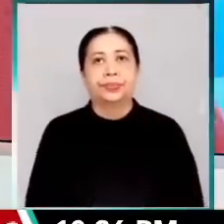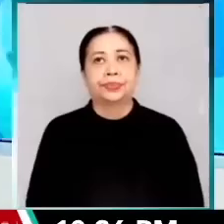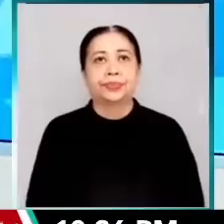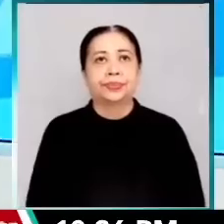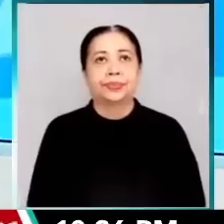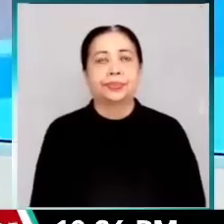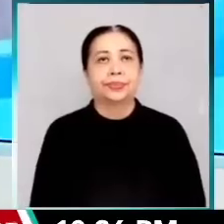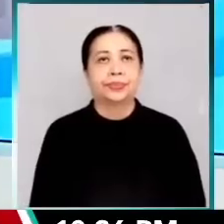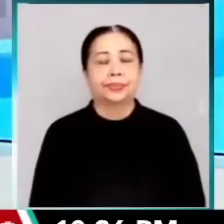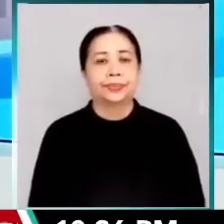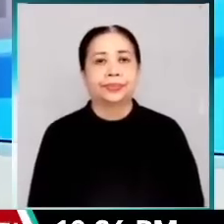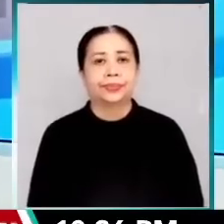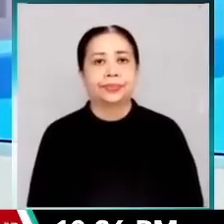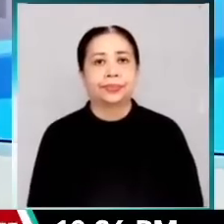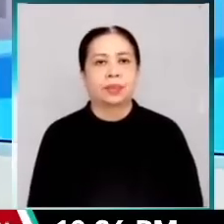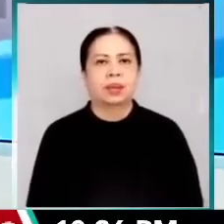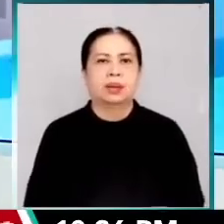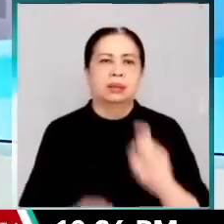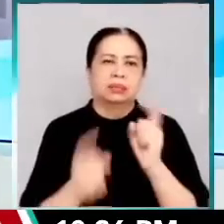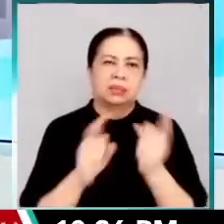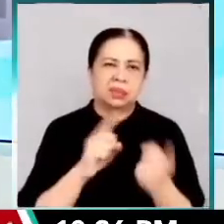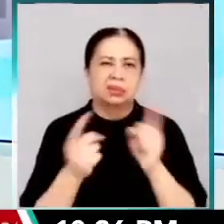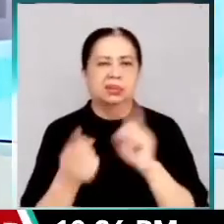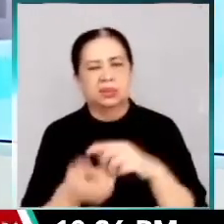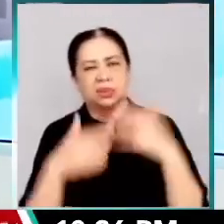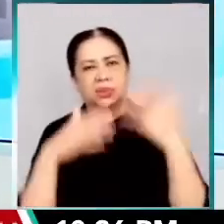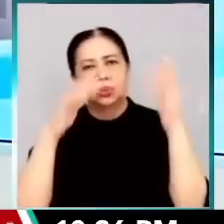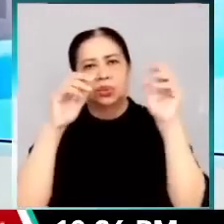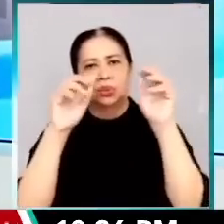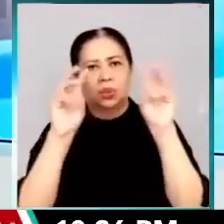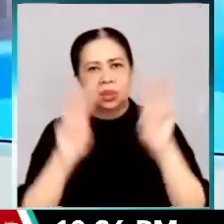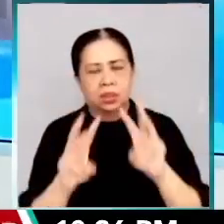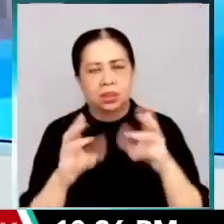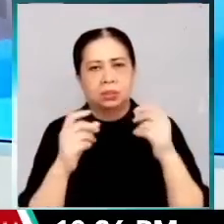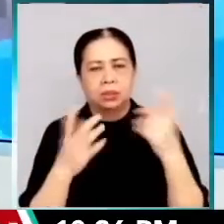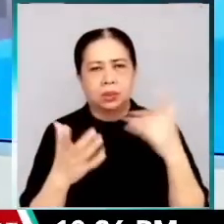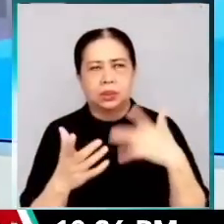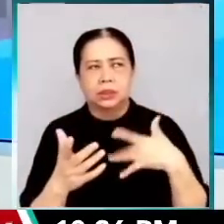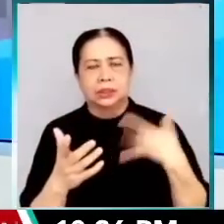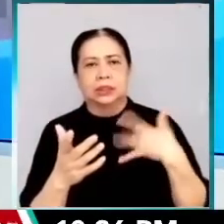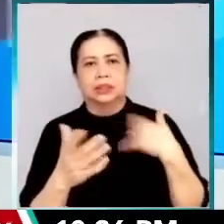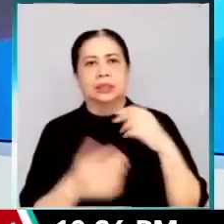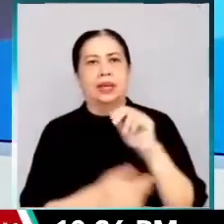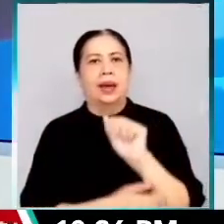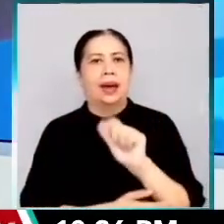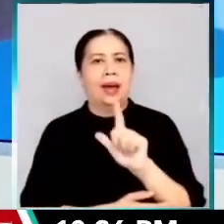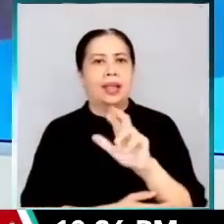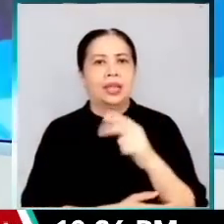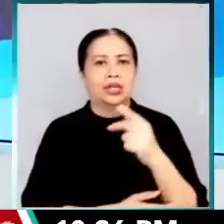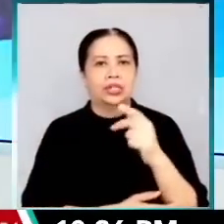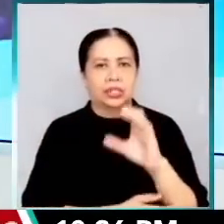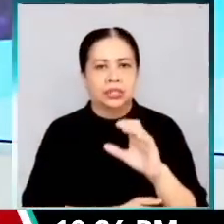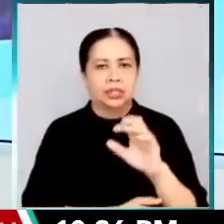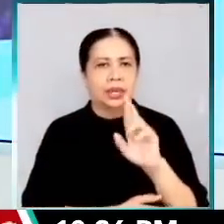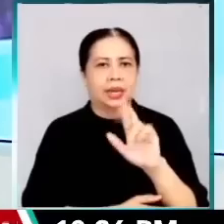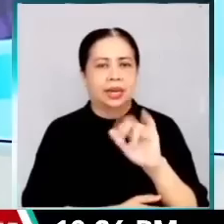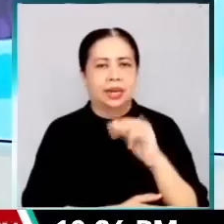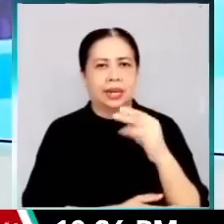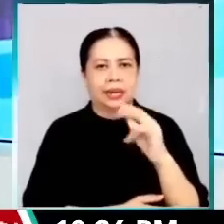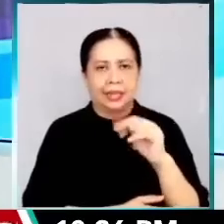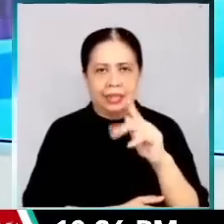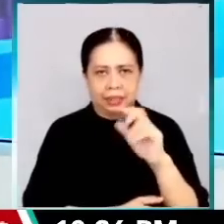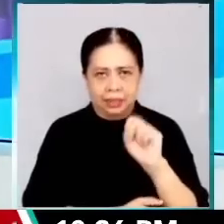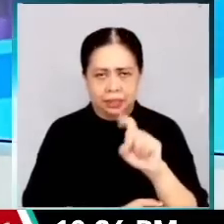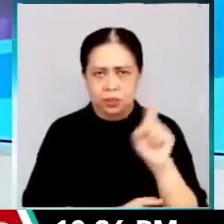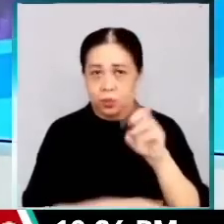Ang pabago-bagong panahon, maaari raw makatrigger ng allergic rhinitis. Ang payo ng doktor para makaiwas sa